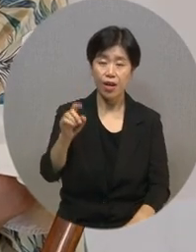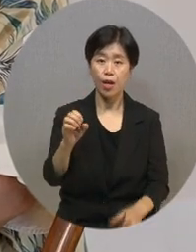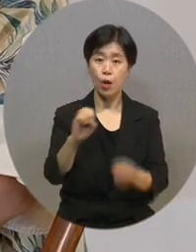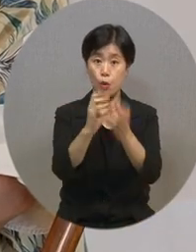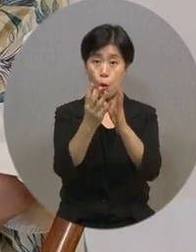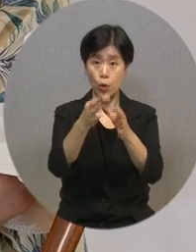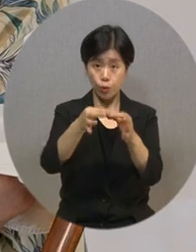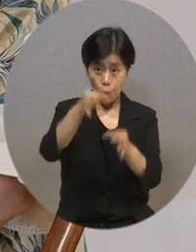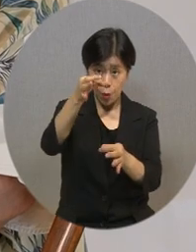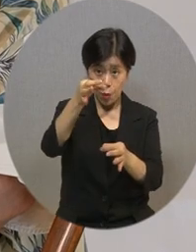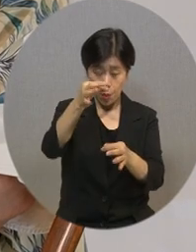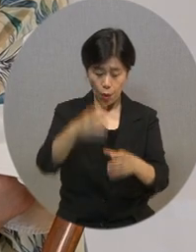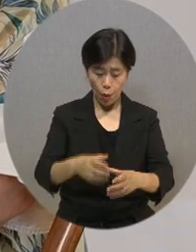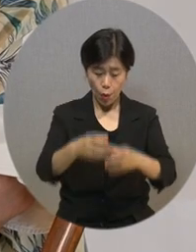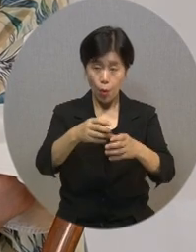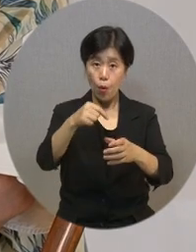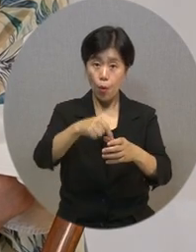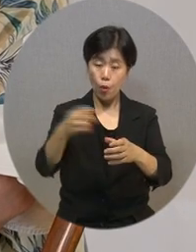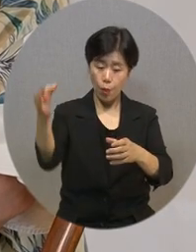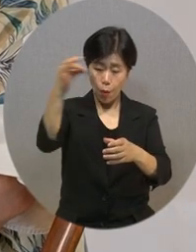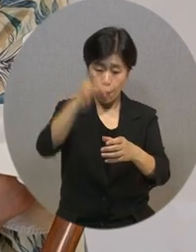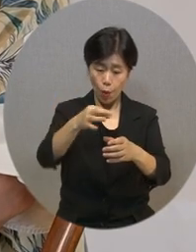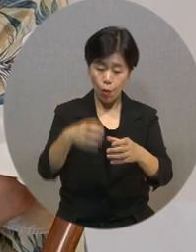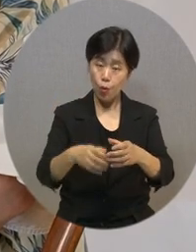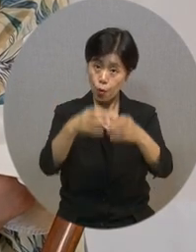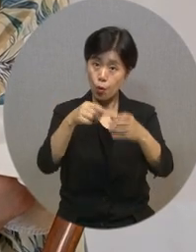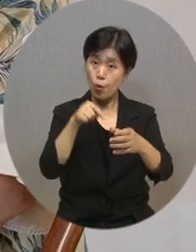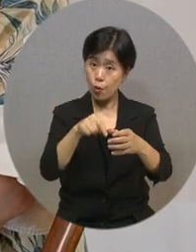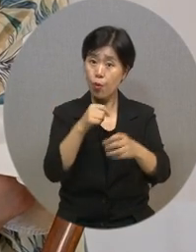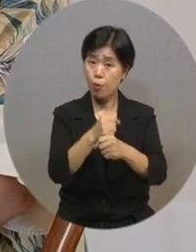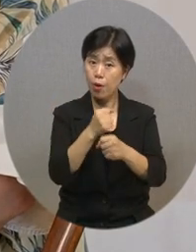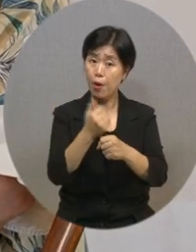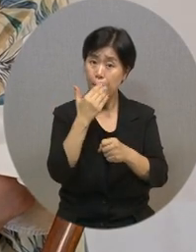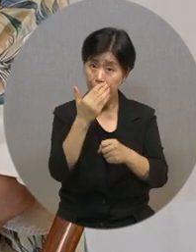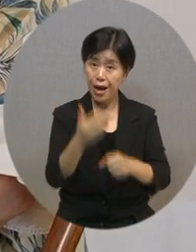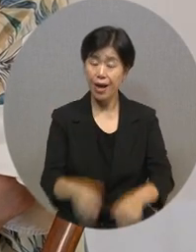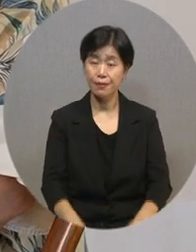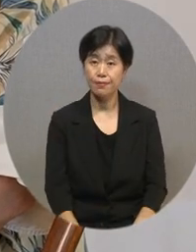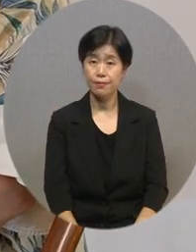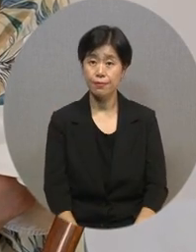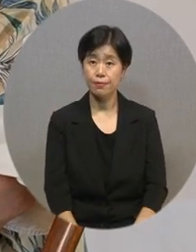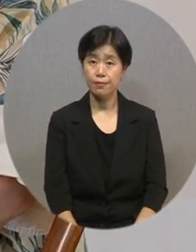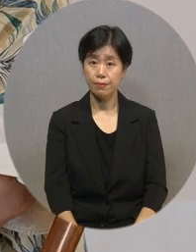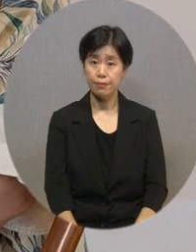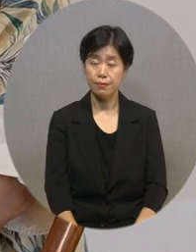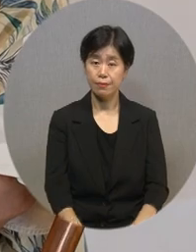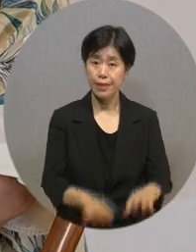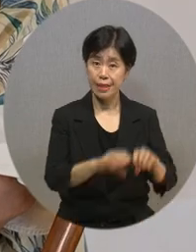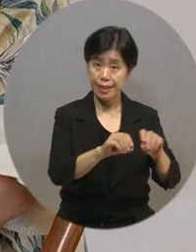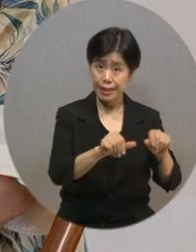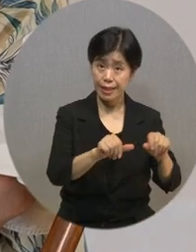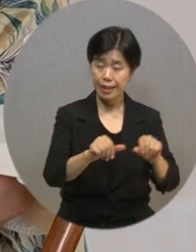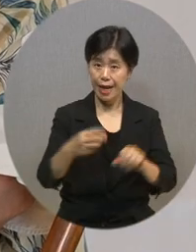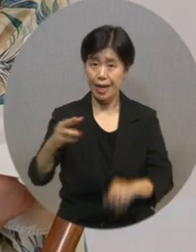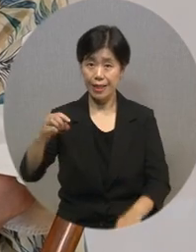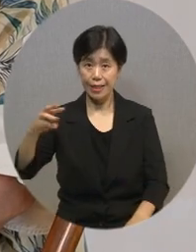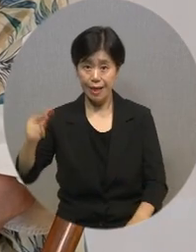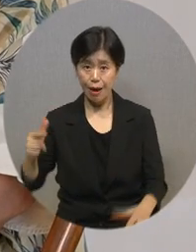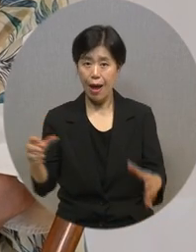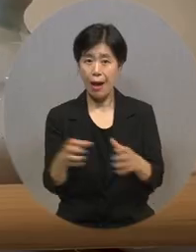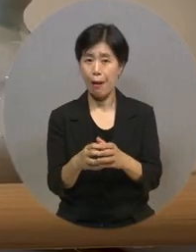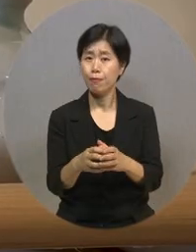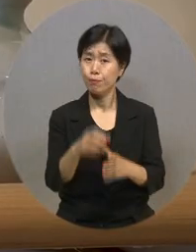만들 수 있고 콜라보 작품은 굉장히 무궁무진하다고 생각해요. 많은 생각을 해서 다음번엔 더 좋은